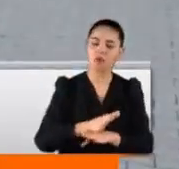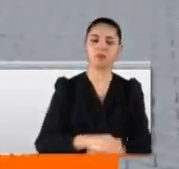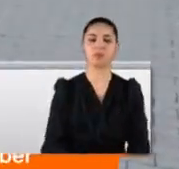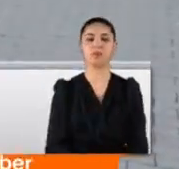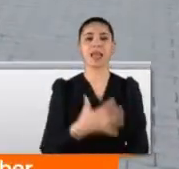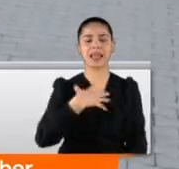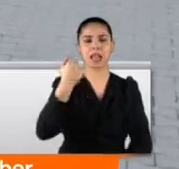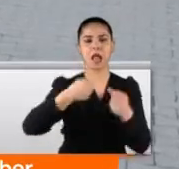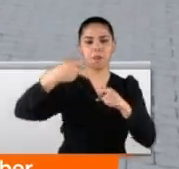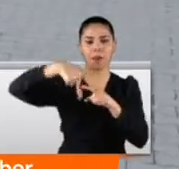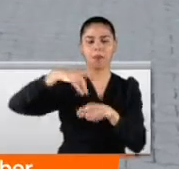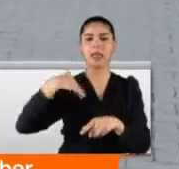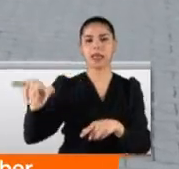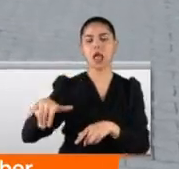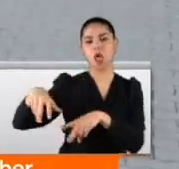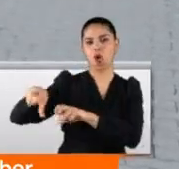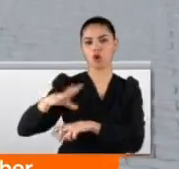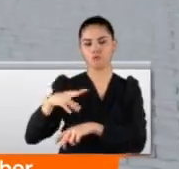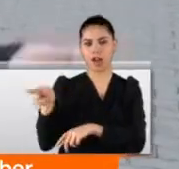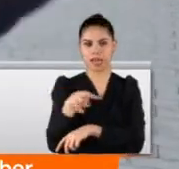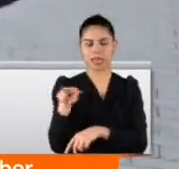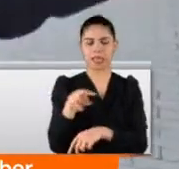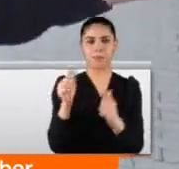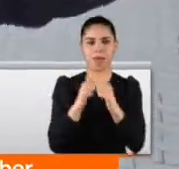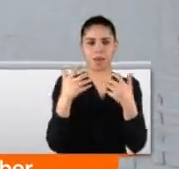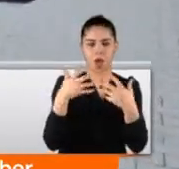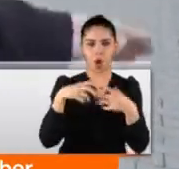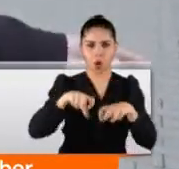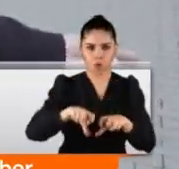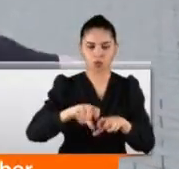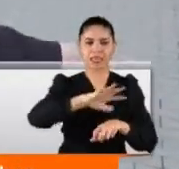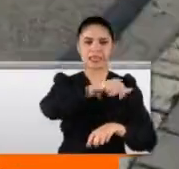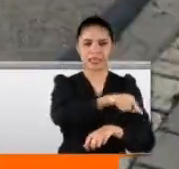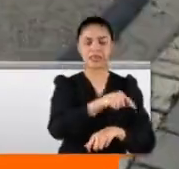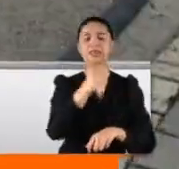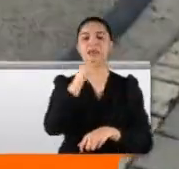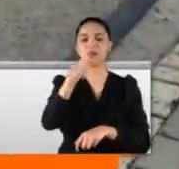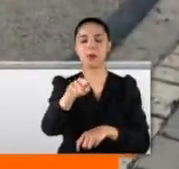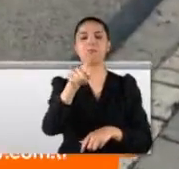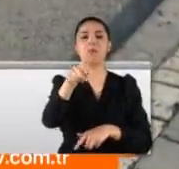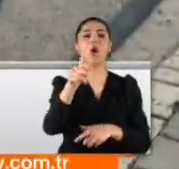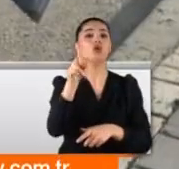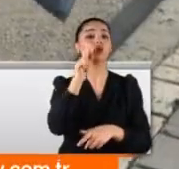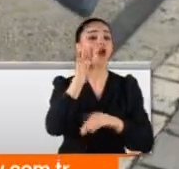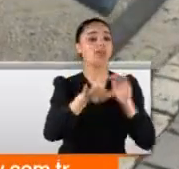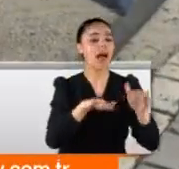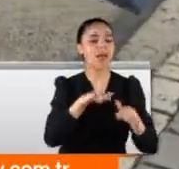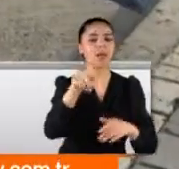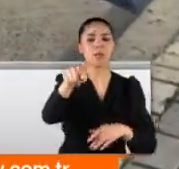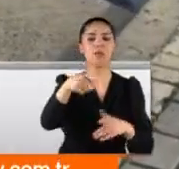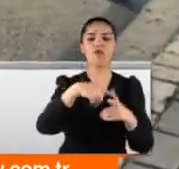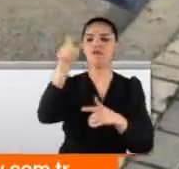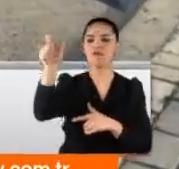Kendisi arabaya geçti, ben yan tarafına geçtim arabanın. Belli bir mesafe gittik, döndük. Ve oyunun son adımı, hırsız